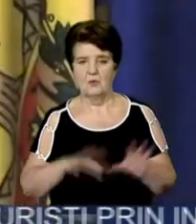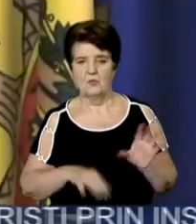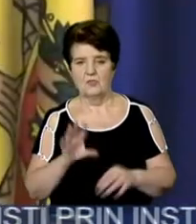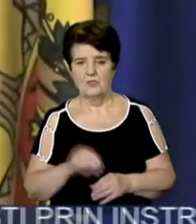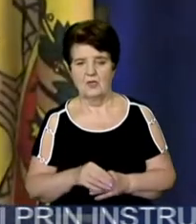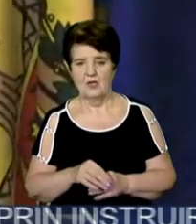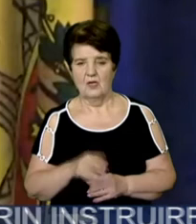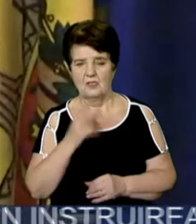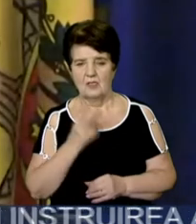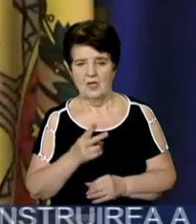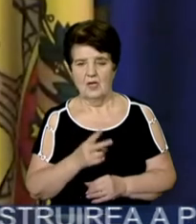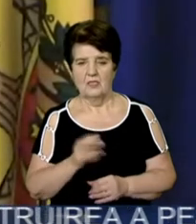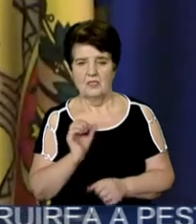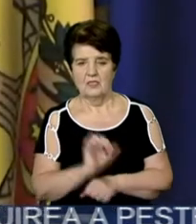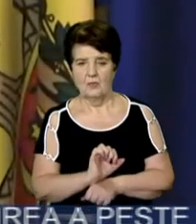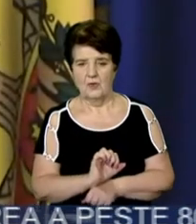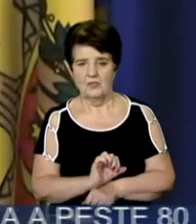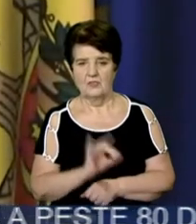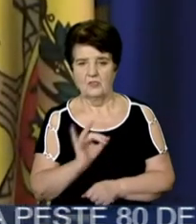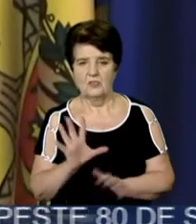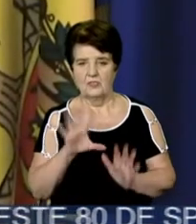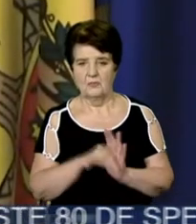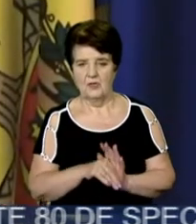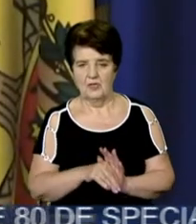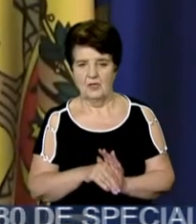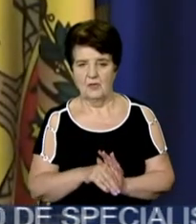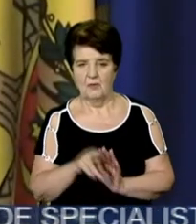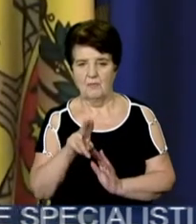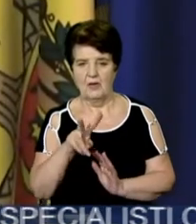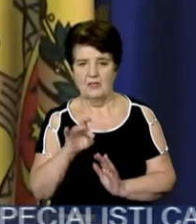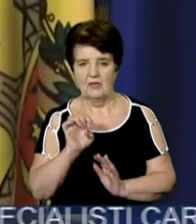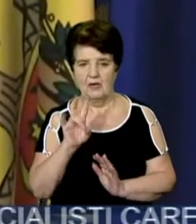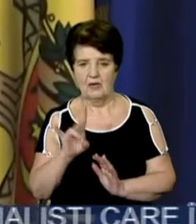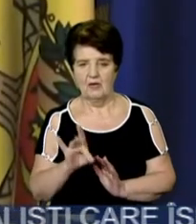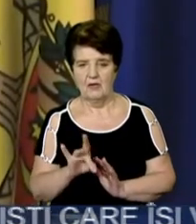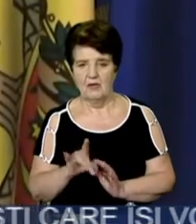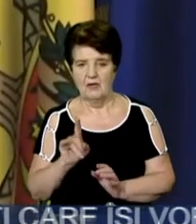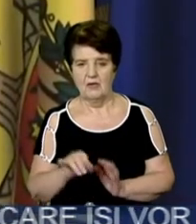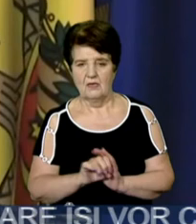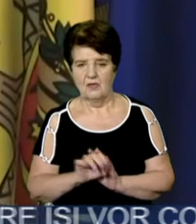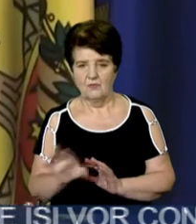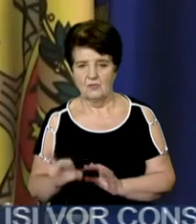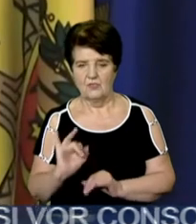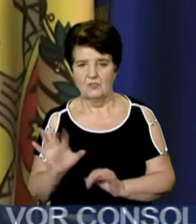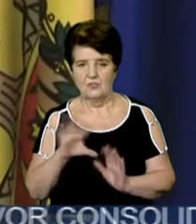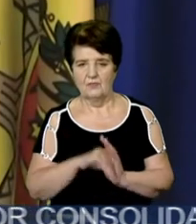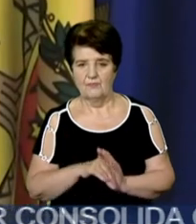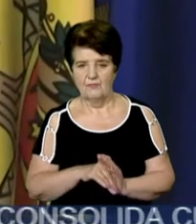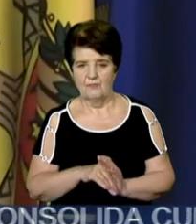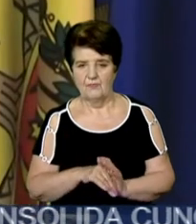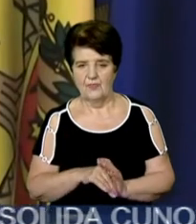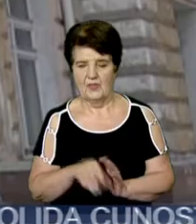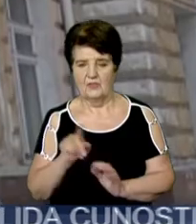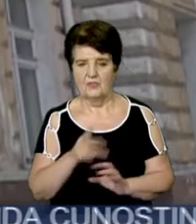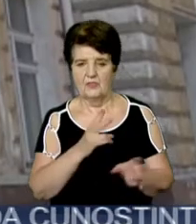omenesc să facem o pauză și să ne implicăm plenar în susținerea refugiaților și în gestionarea